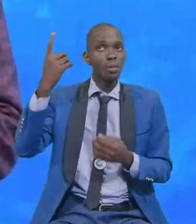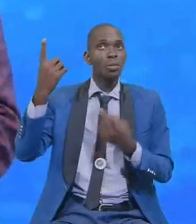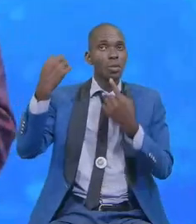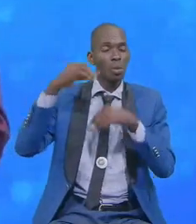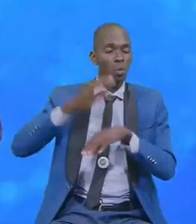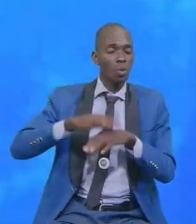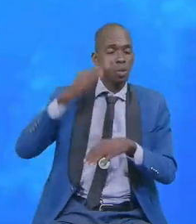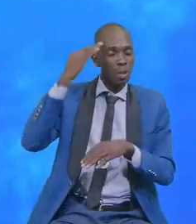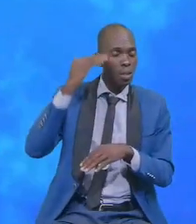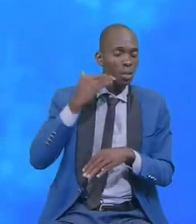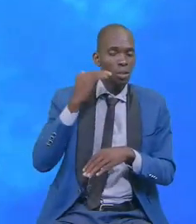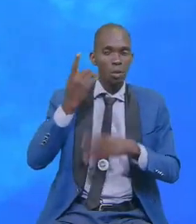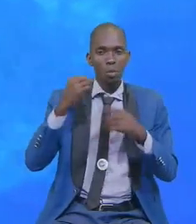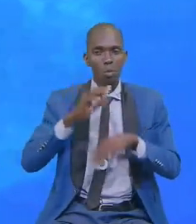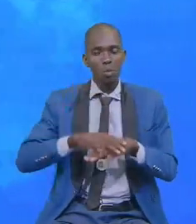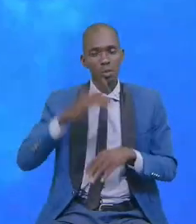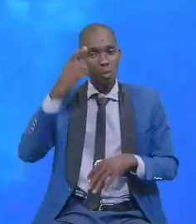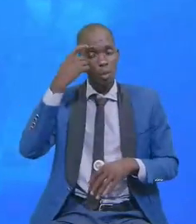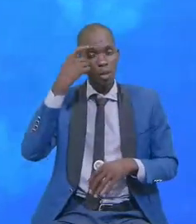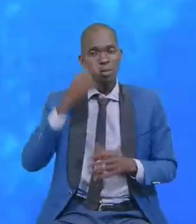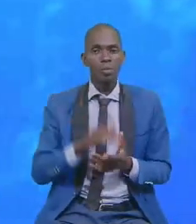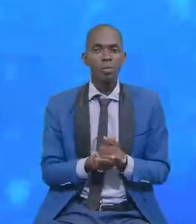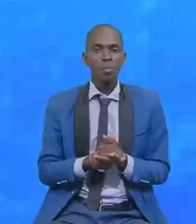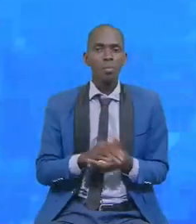Ils se baladent dans ta tête et dans ta pensée.